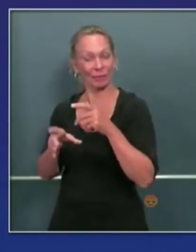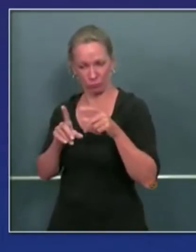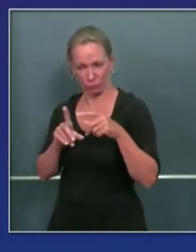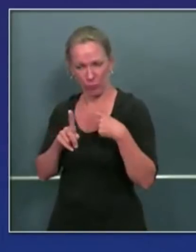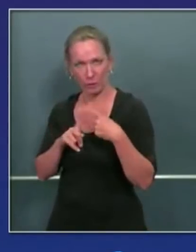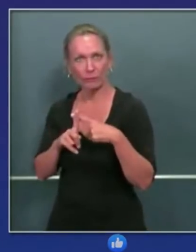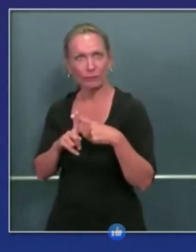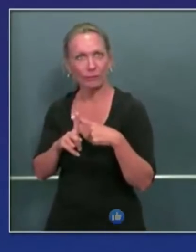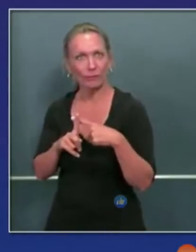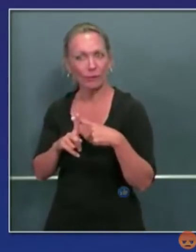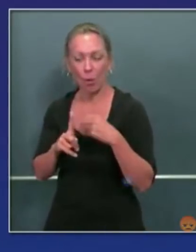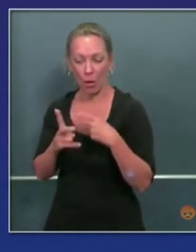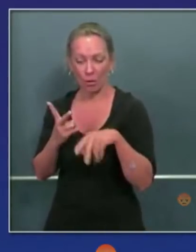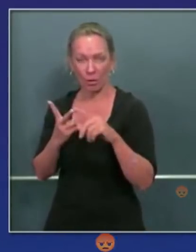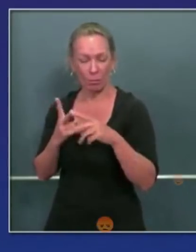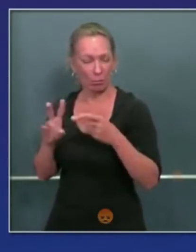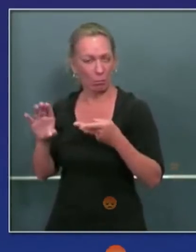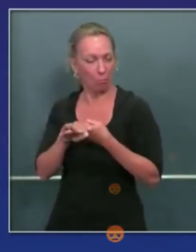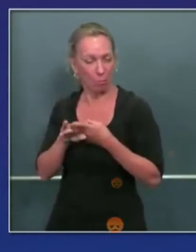nằm trong cái